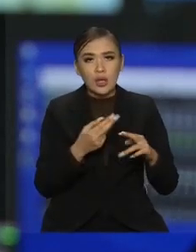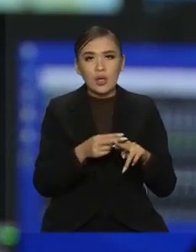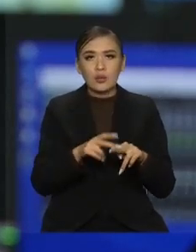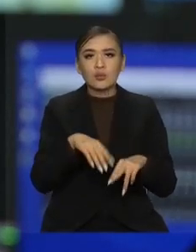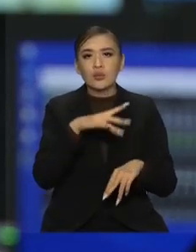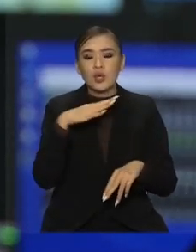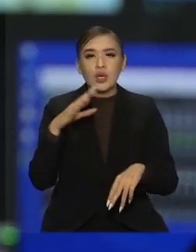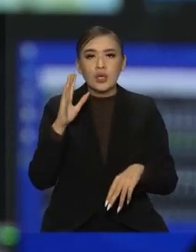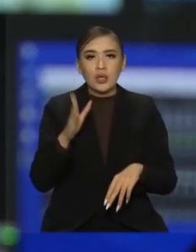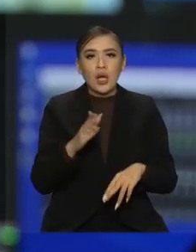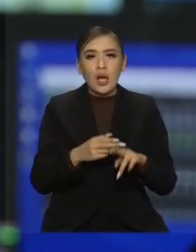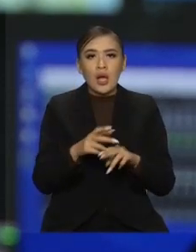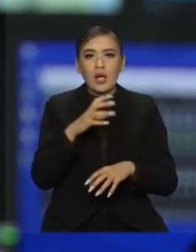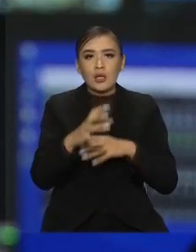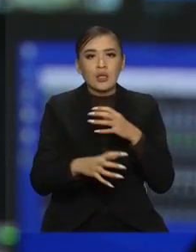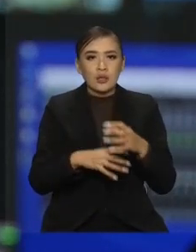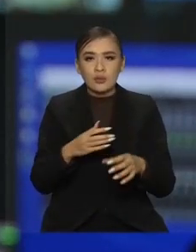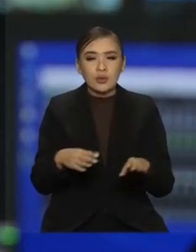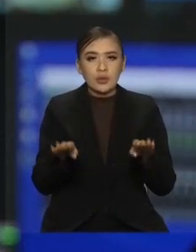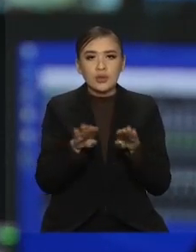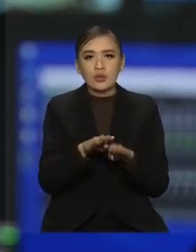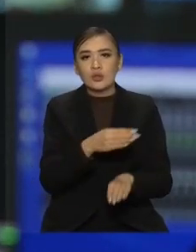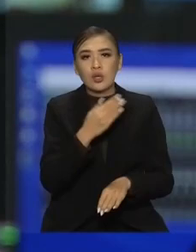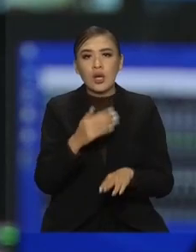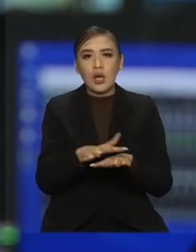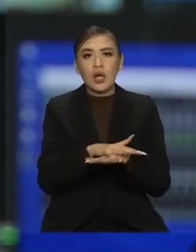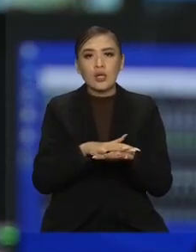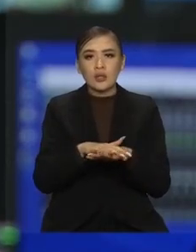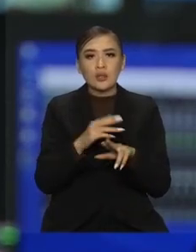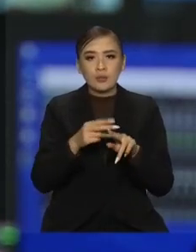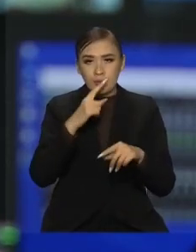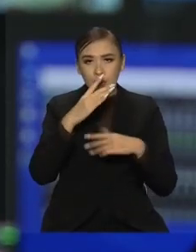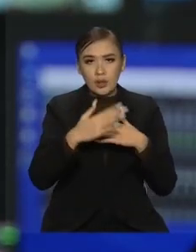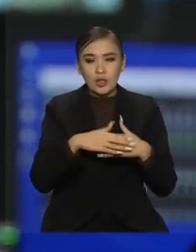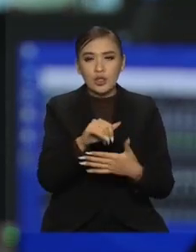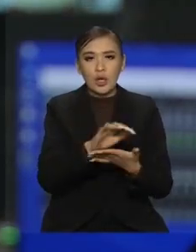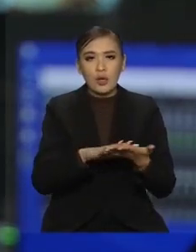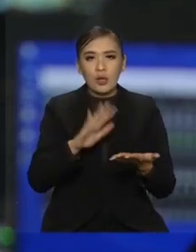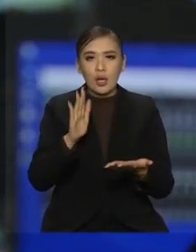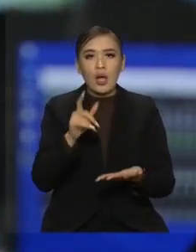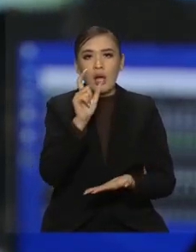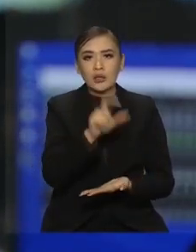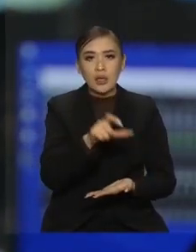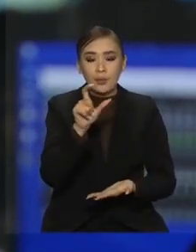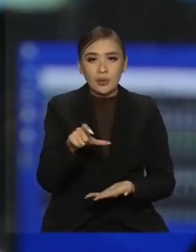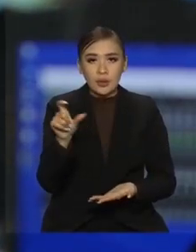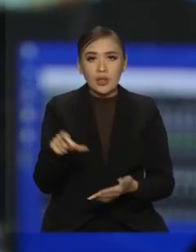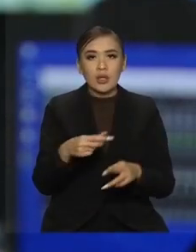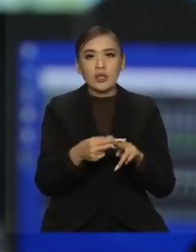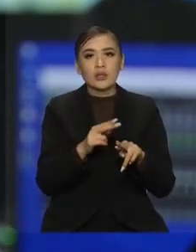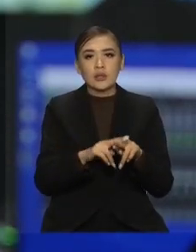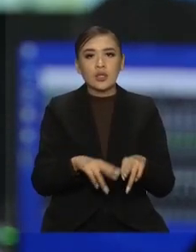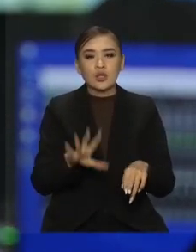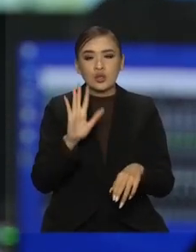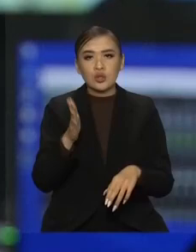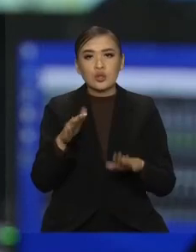тақым қысқан еді. Әлем бойынша теңдес жоқ жорық халықтың сұрауымен биыл да жалғасын тапты. Азаматтар мен қазанаттар сыналатын